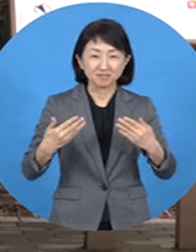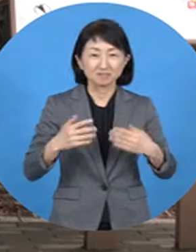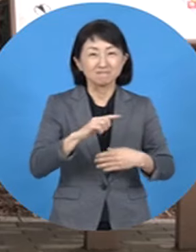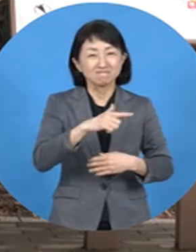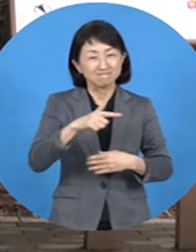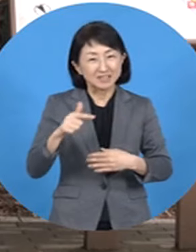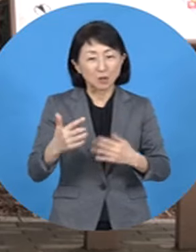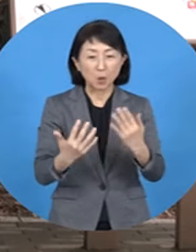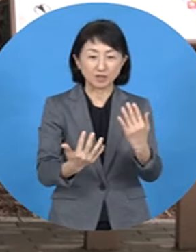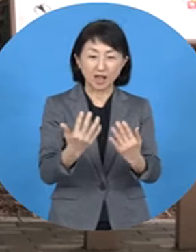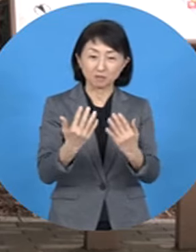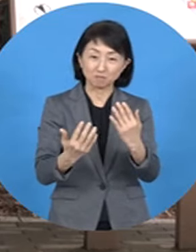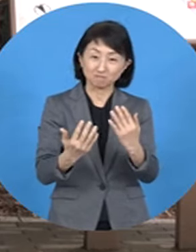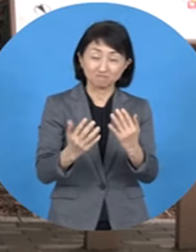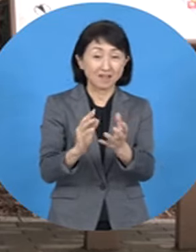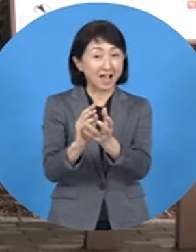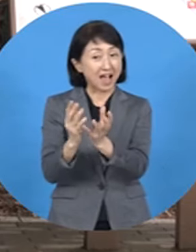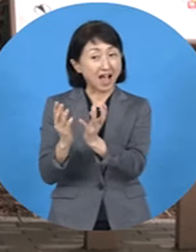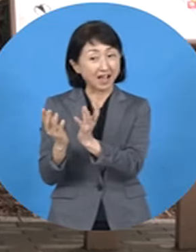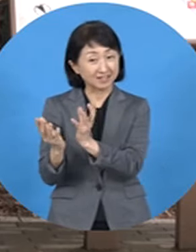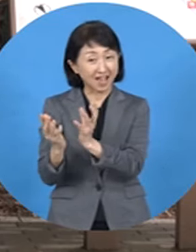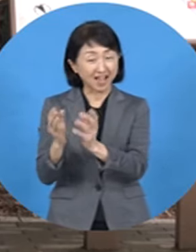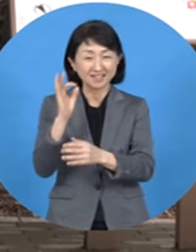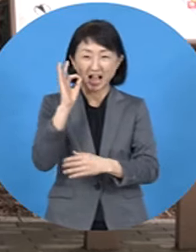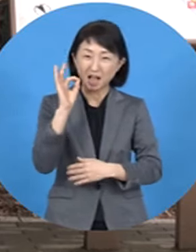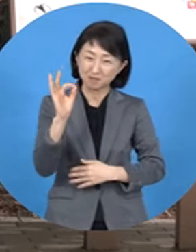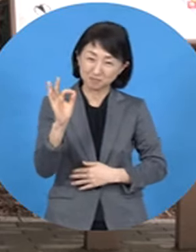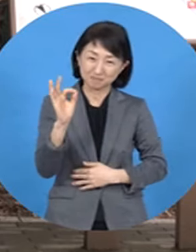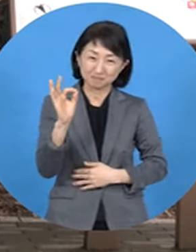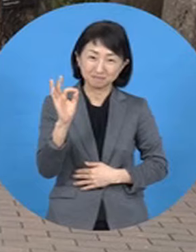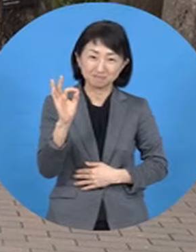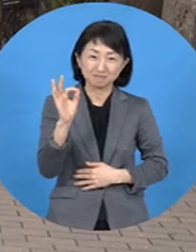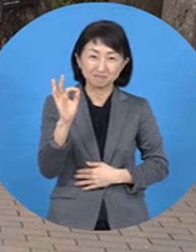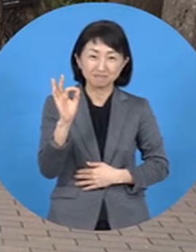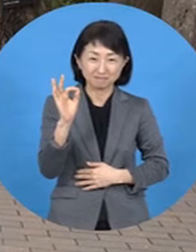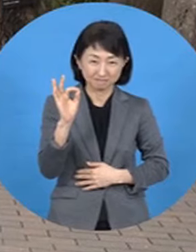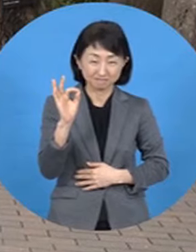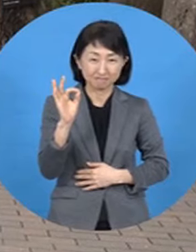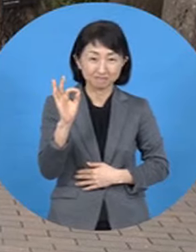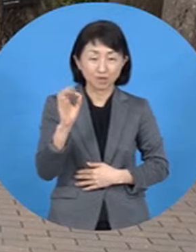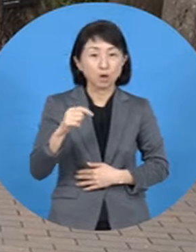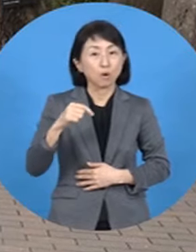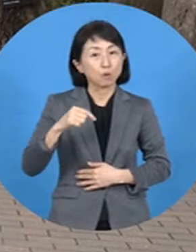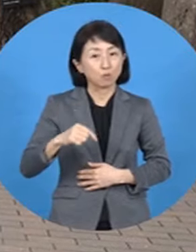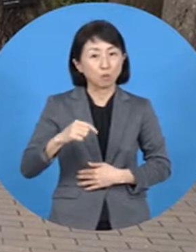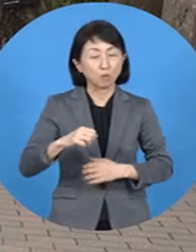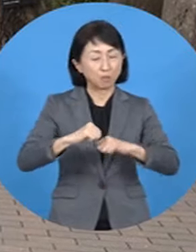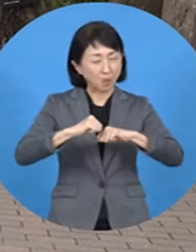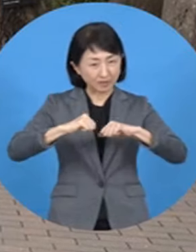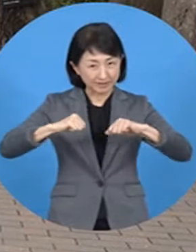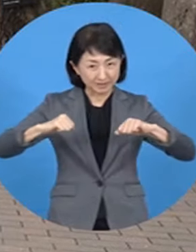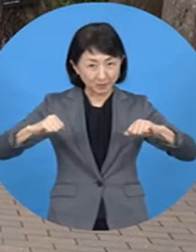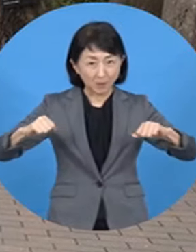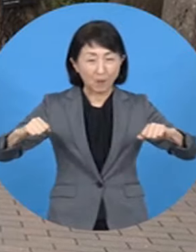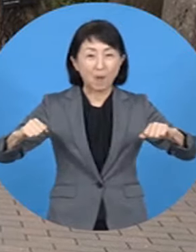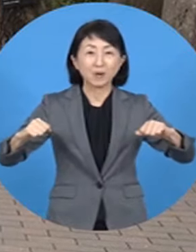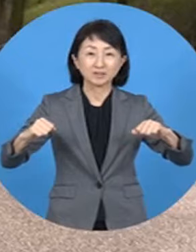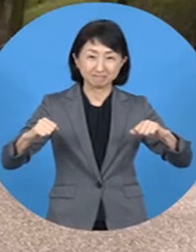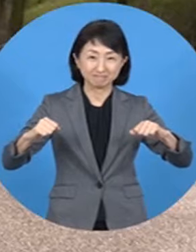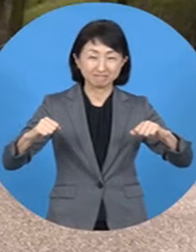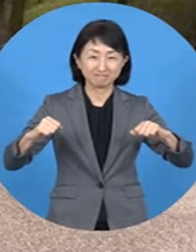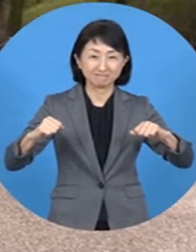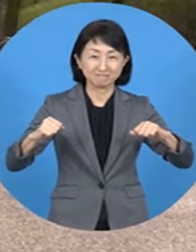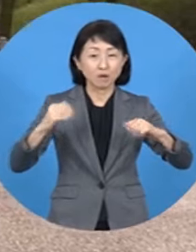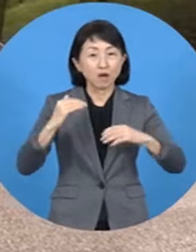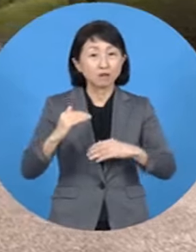な植物を楽しめるということで行ってきます。およそ3000坪の敷地を持つ区立